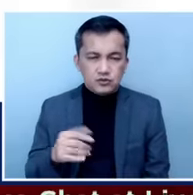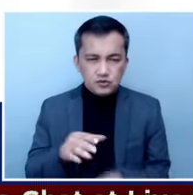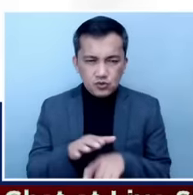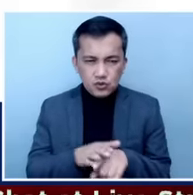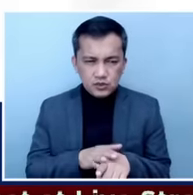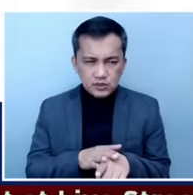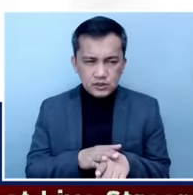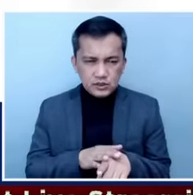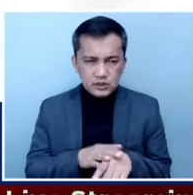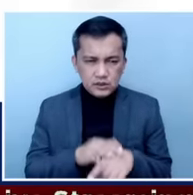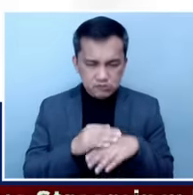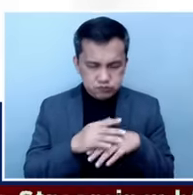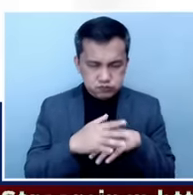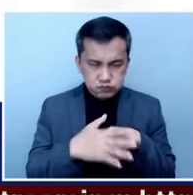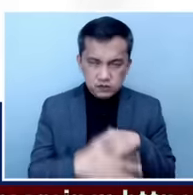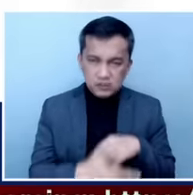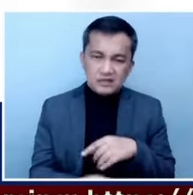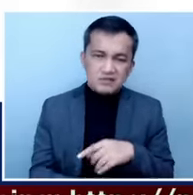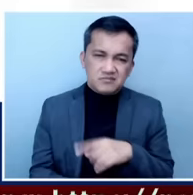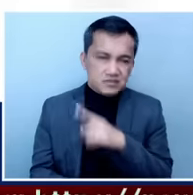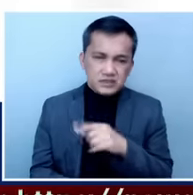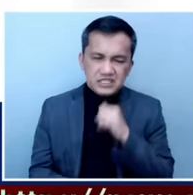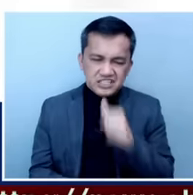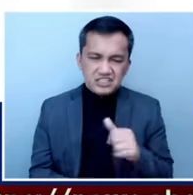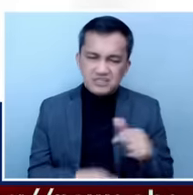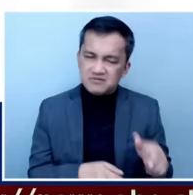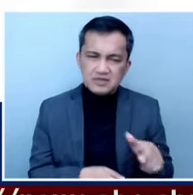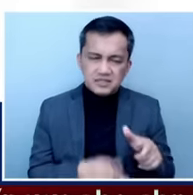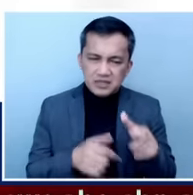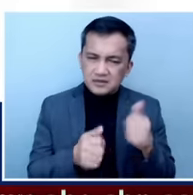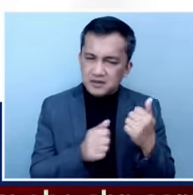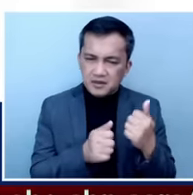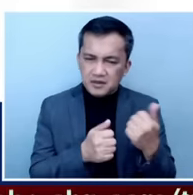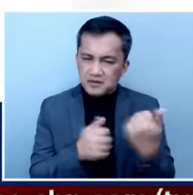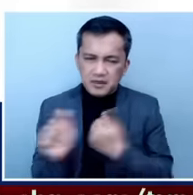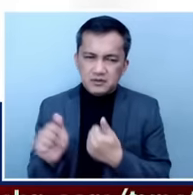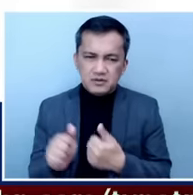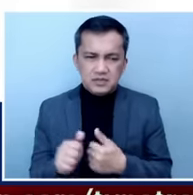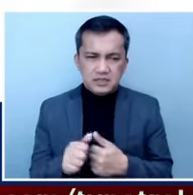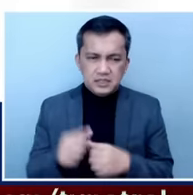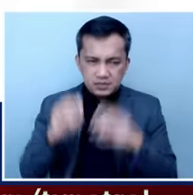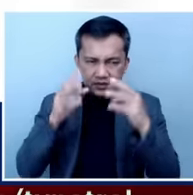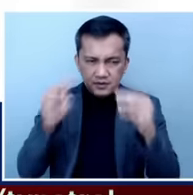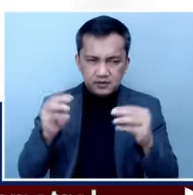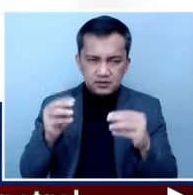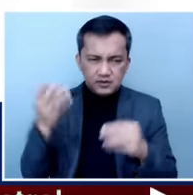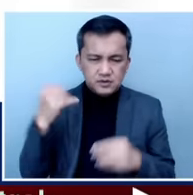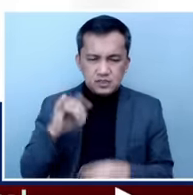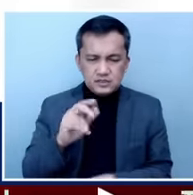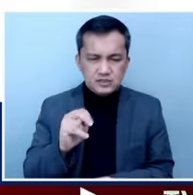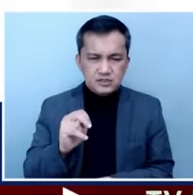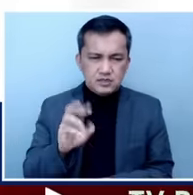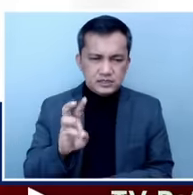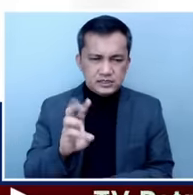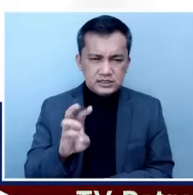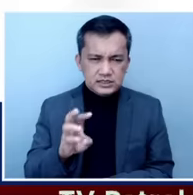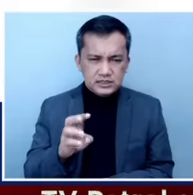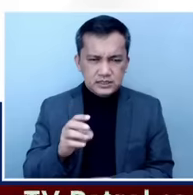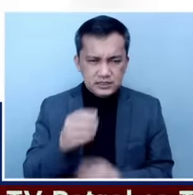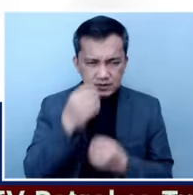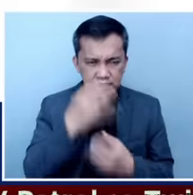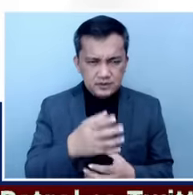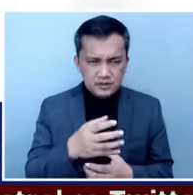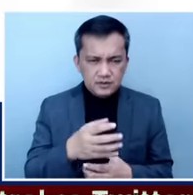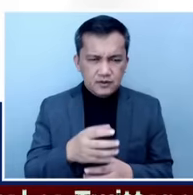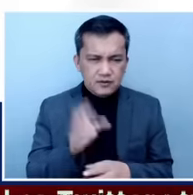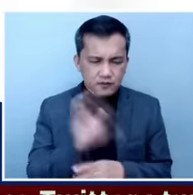nang nagla-landslide doon, hindi naman po sila nakinig. At saka si Mayor din po sir, nung January 16 pa, nag-issue na po